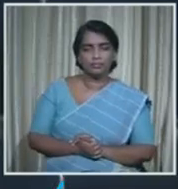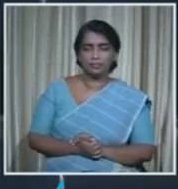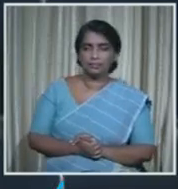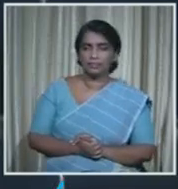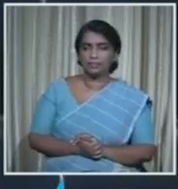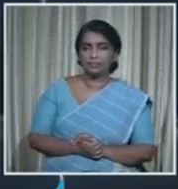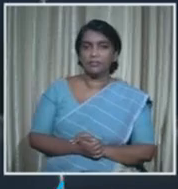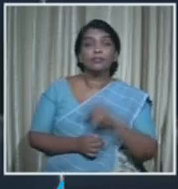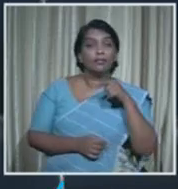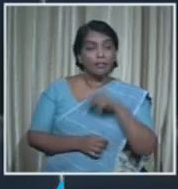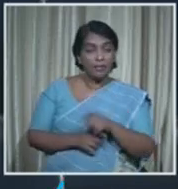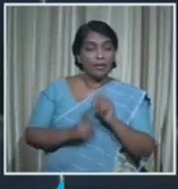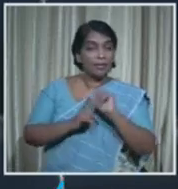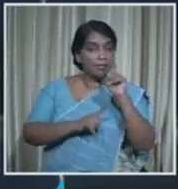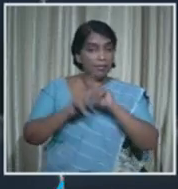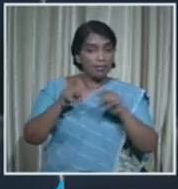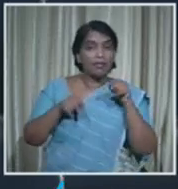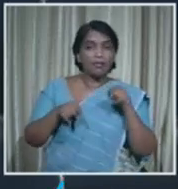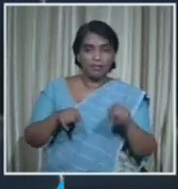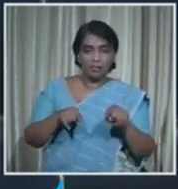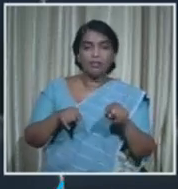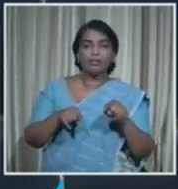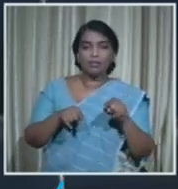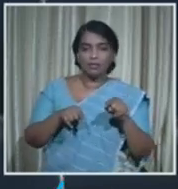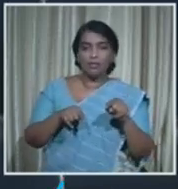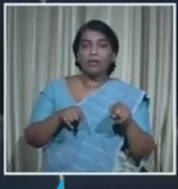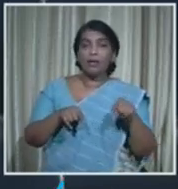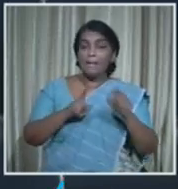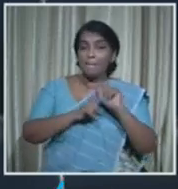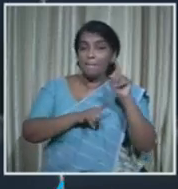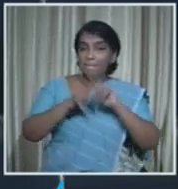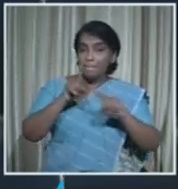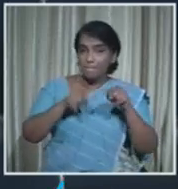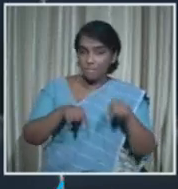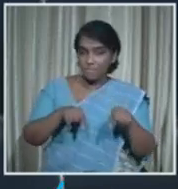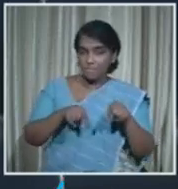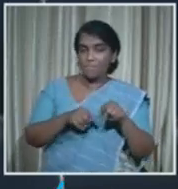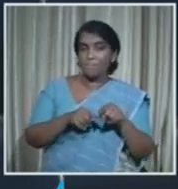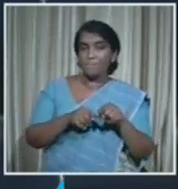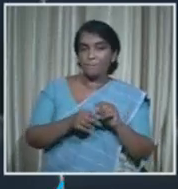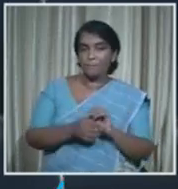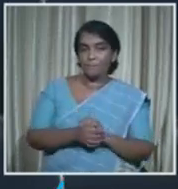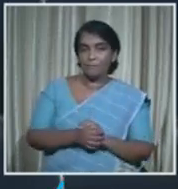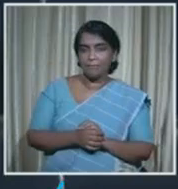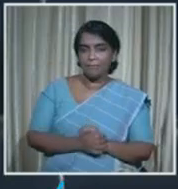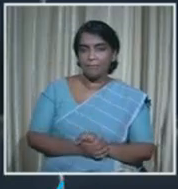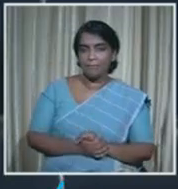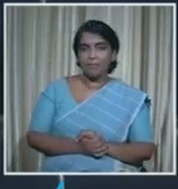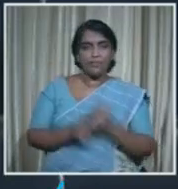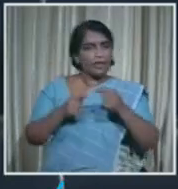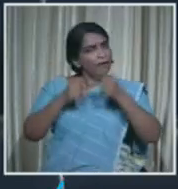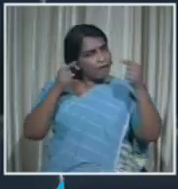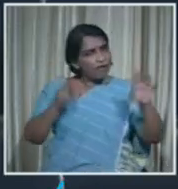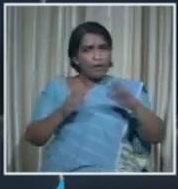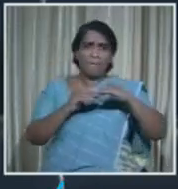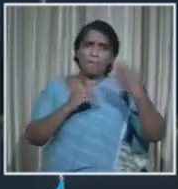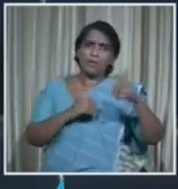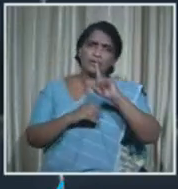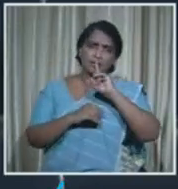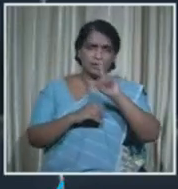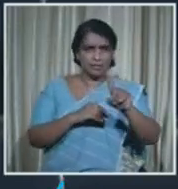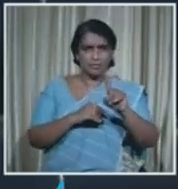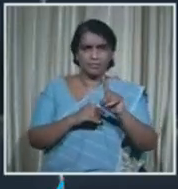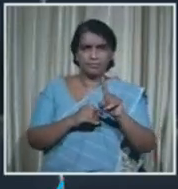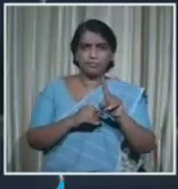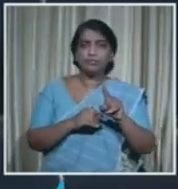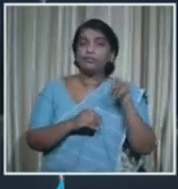මේ සභාවට එතුමා කතා කරනවා මේ සභාවට කරන්නේ සභා අදහස් දෙන්න විරුද්ධ නම් පස්සේ කතා කරන්න ඔව්